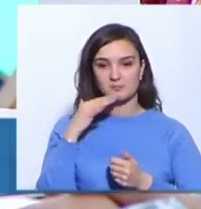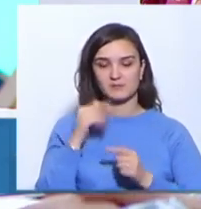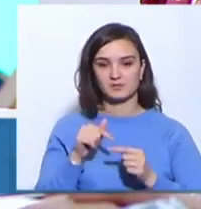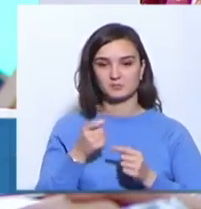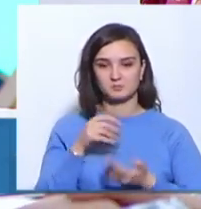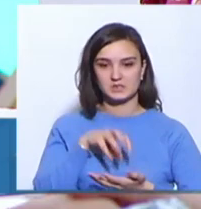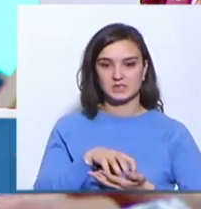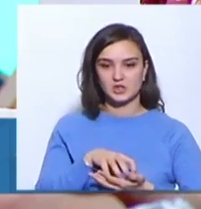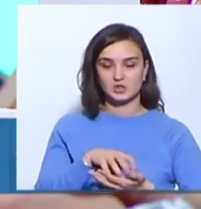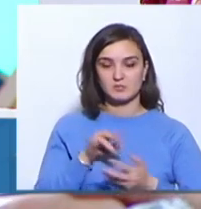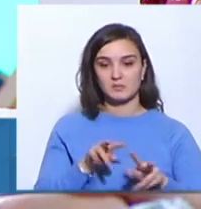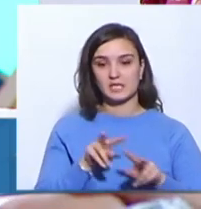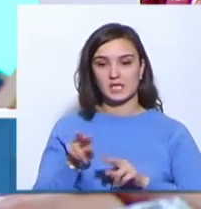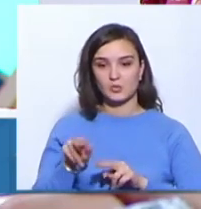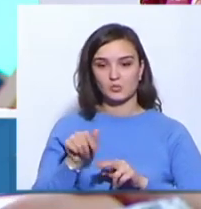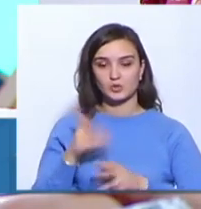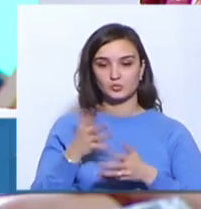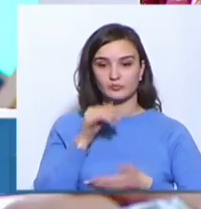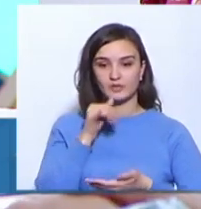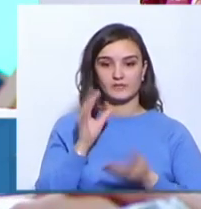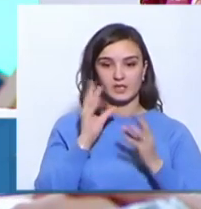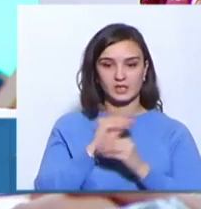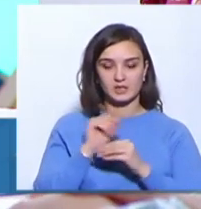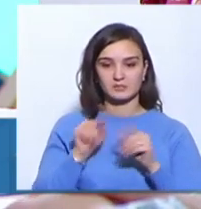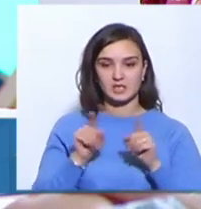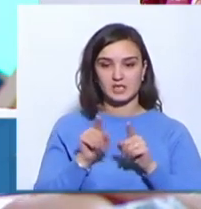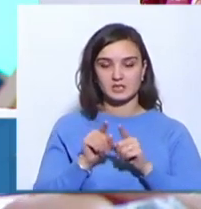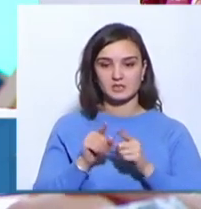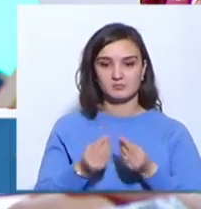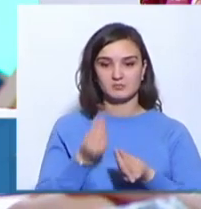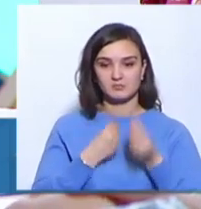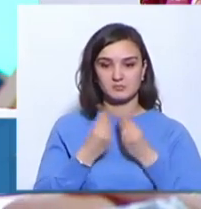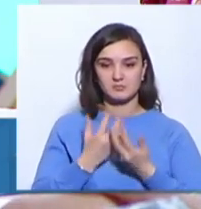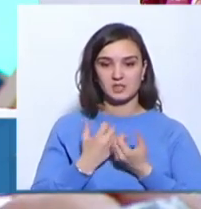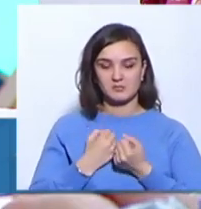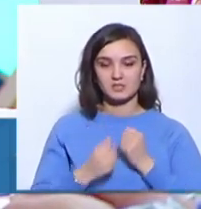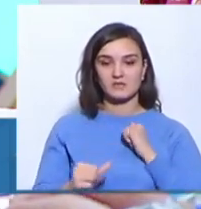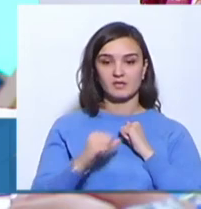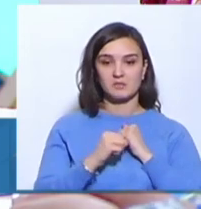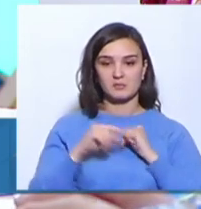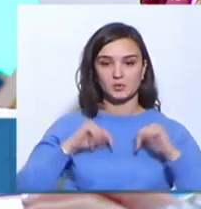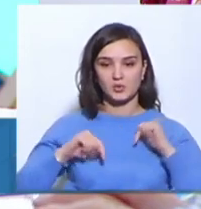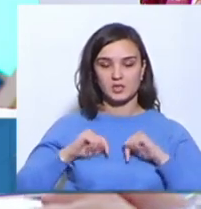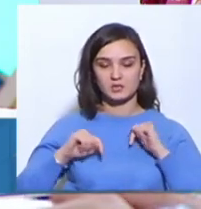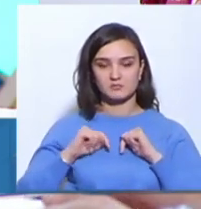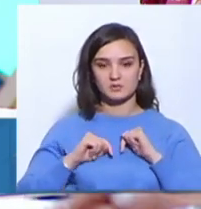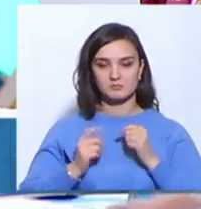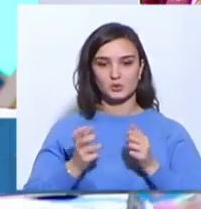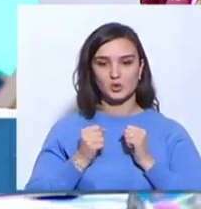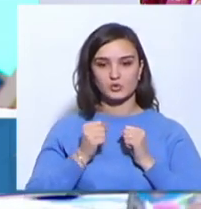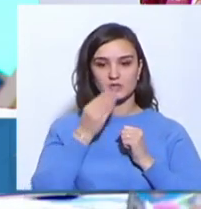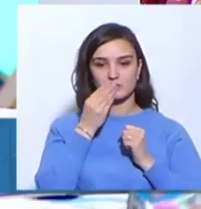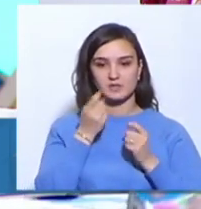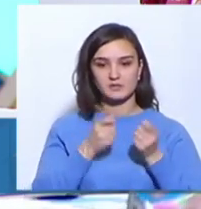მცირე ულუფაში და პარალელურად თუ ვერ ვახერხებთ ასე ადეკვატურად შევსებას, ვეხმარებით ორგანიზმს მიიღოს